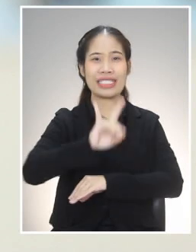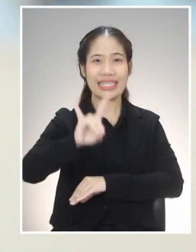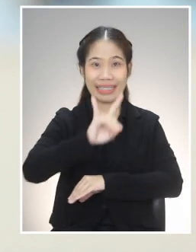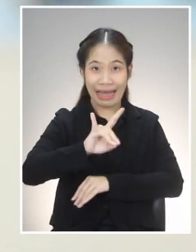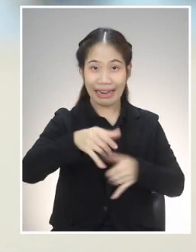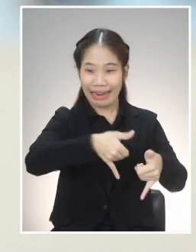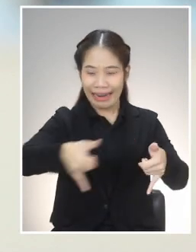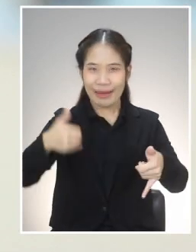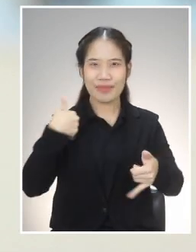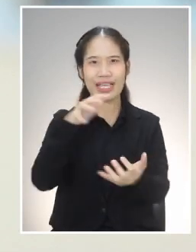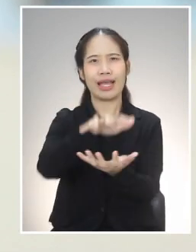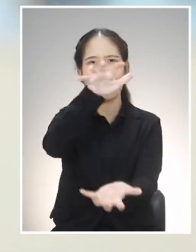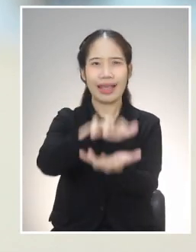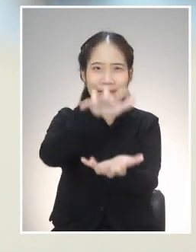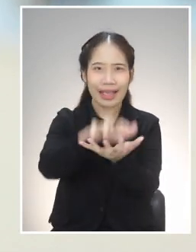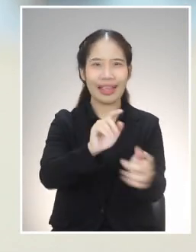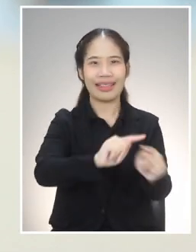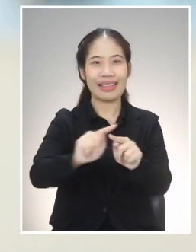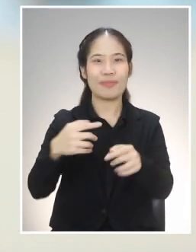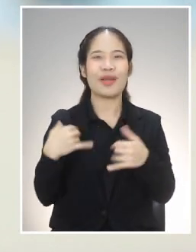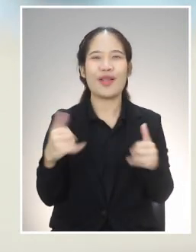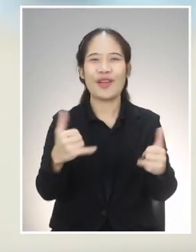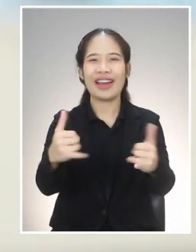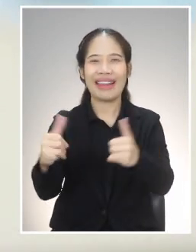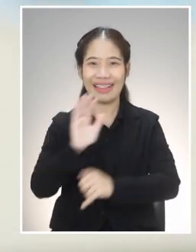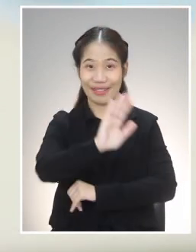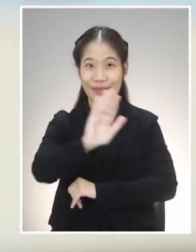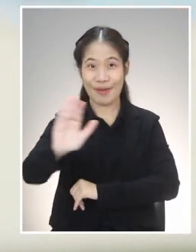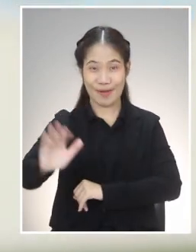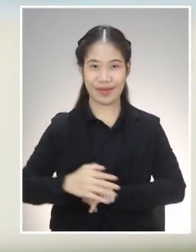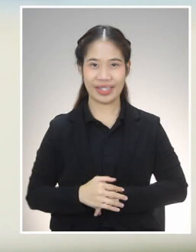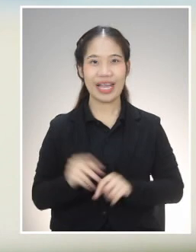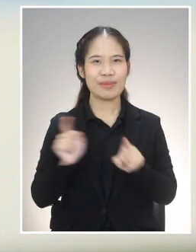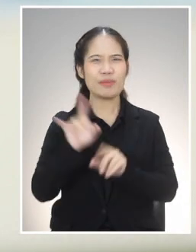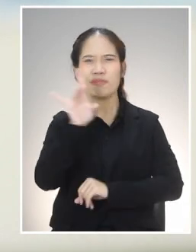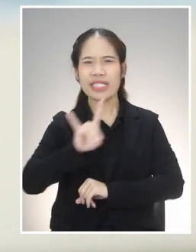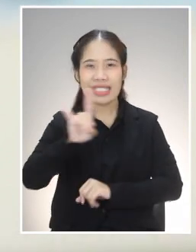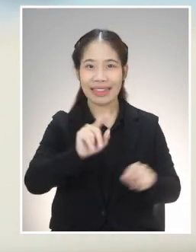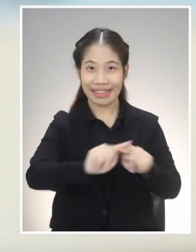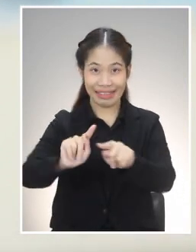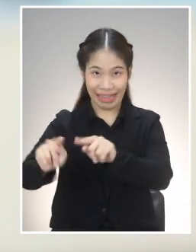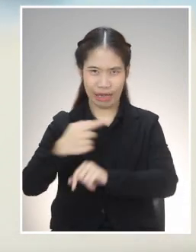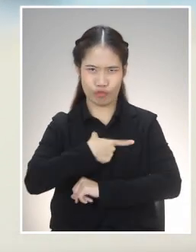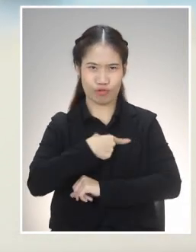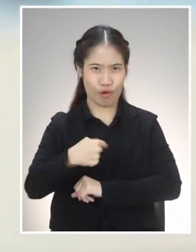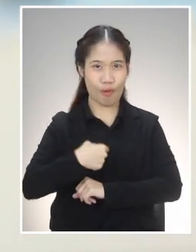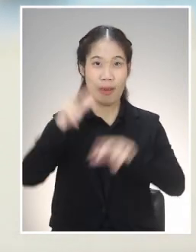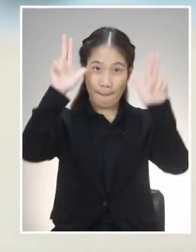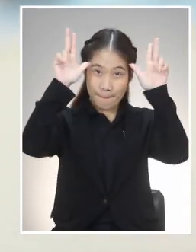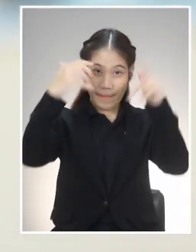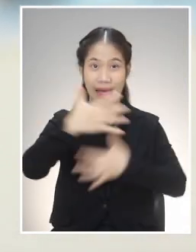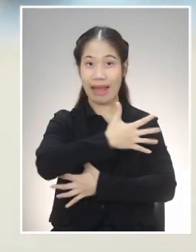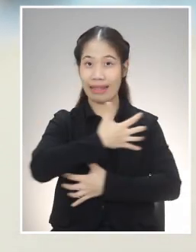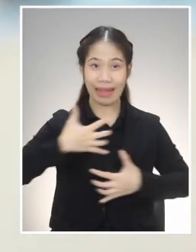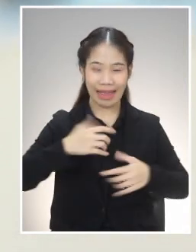มีพวกจระเข้อะไรอย่างเงี้ยของเล่นนะคะเป็นของเล่นเป็นสัตว์อะไรทุกชนิดเนี่ยพวกม้าลายพวกอะไรเนี่ยเขาจะ